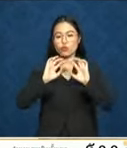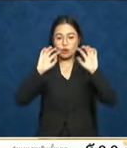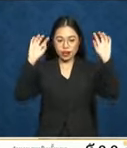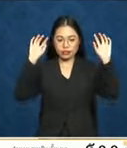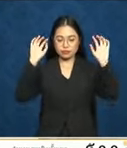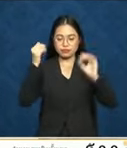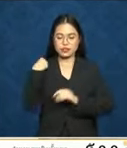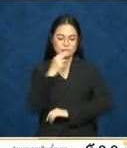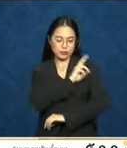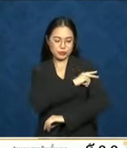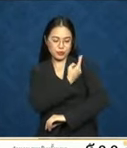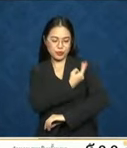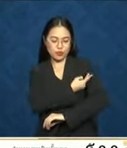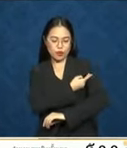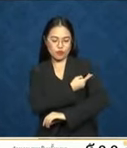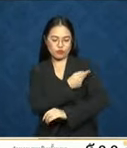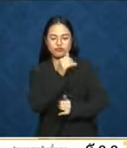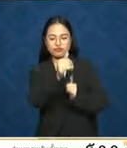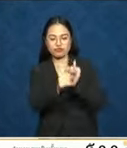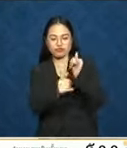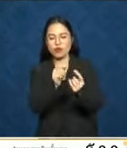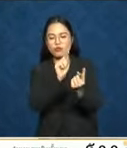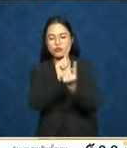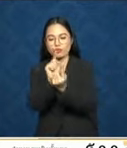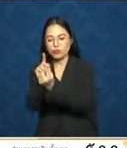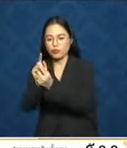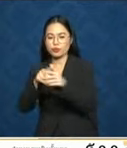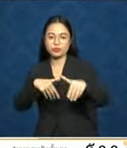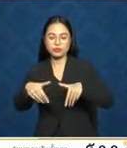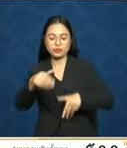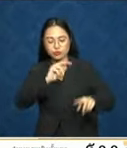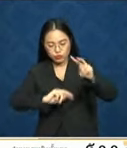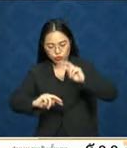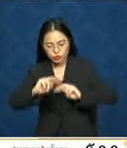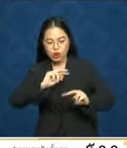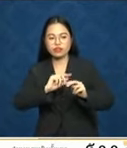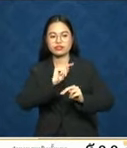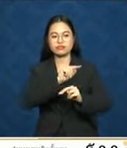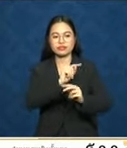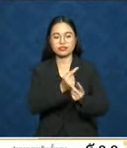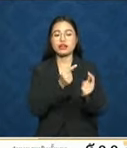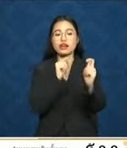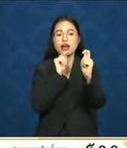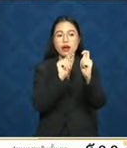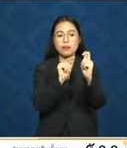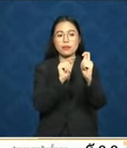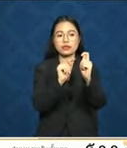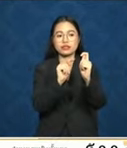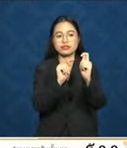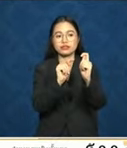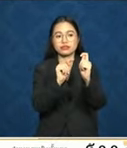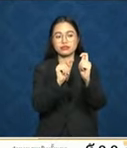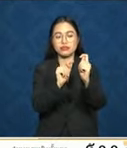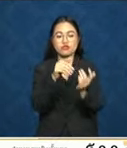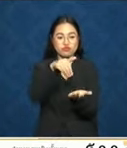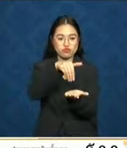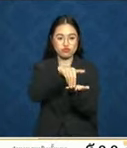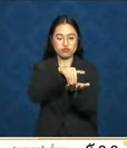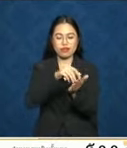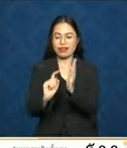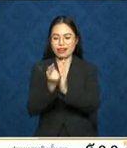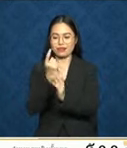าคุณหมอพบพี่น้องประชาชนอำเภอชัยบดาลครับโรงพยาบาลชัยบดาลได้เป็นหับในการที่จะลันช์